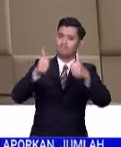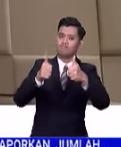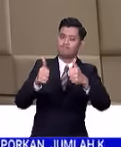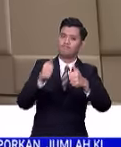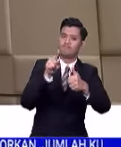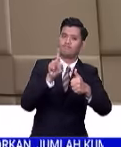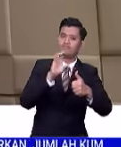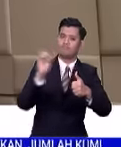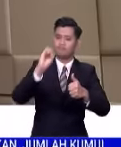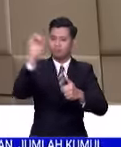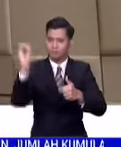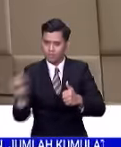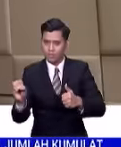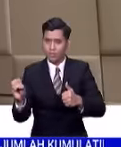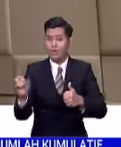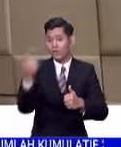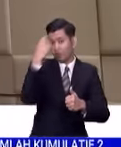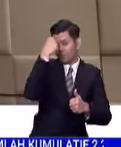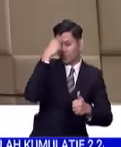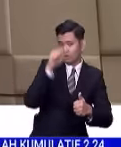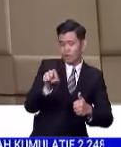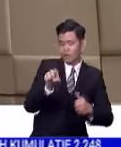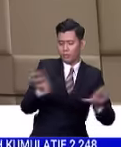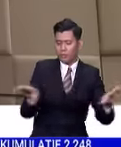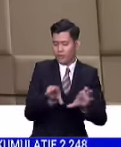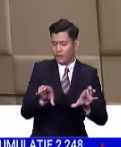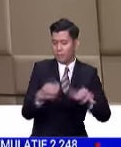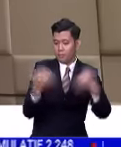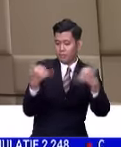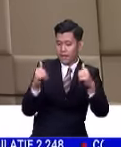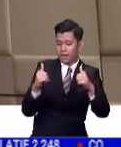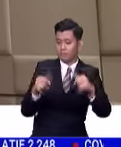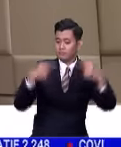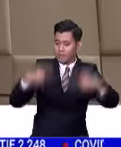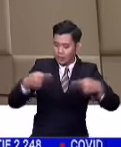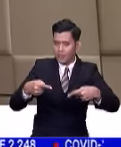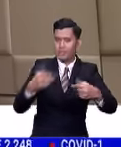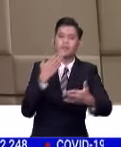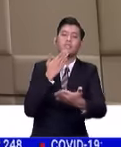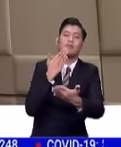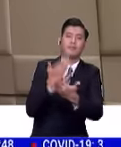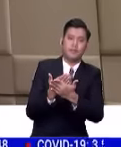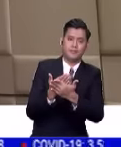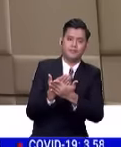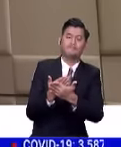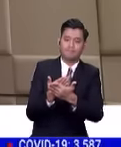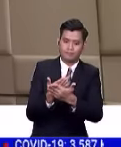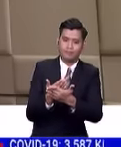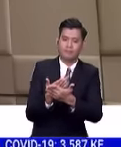untuk beli yang terbaiklah masa nanti